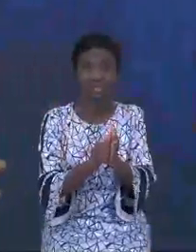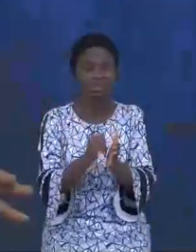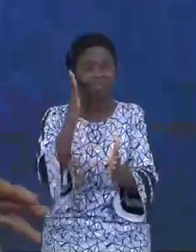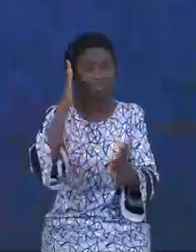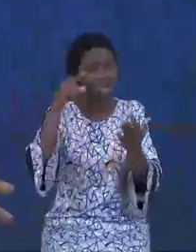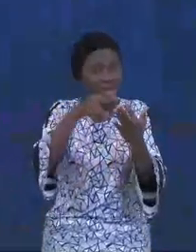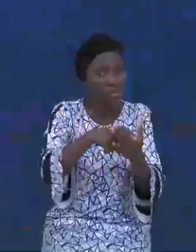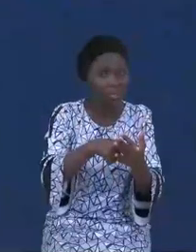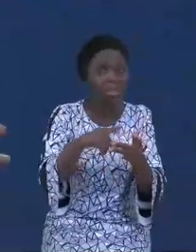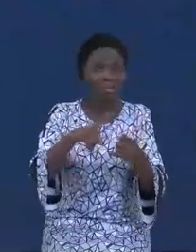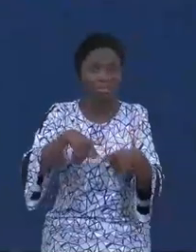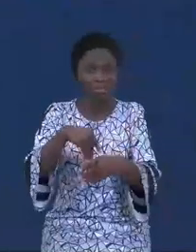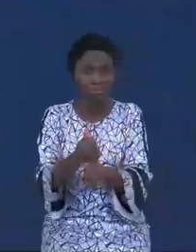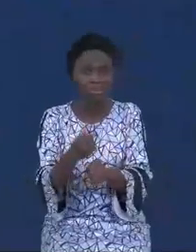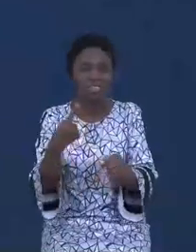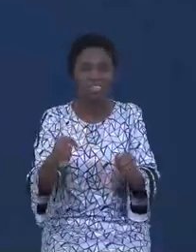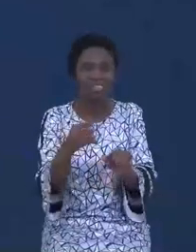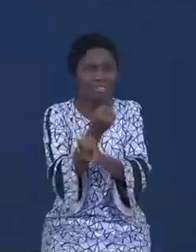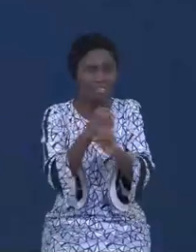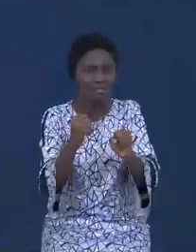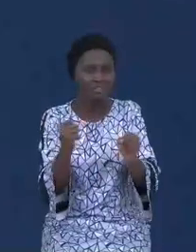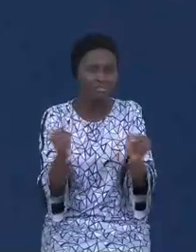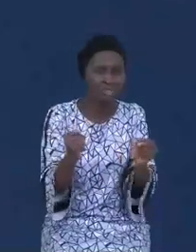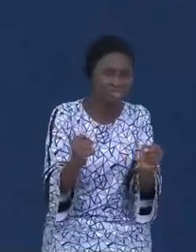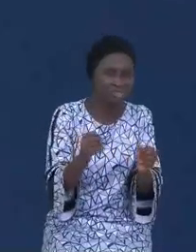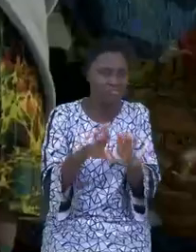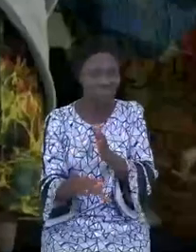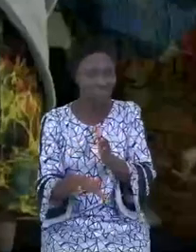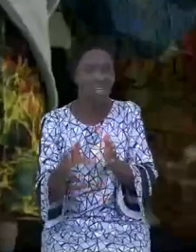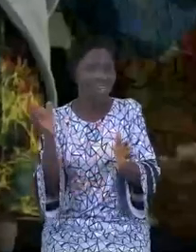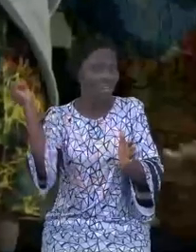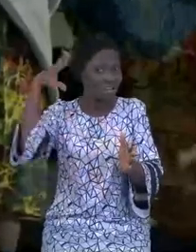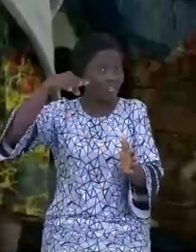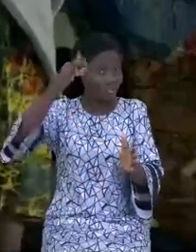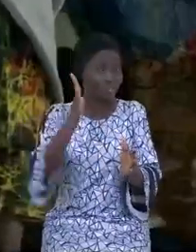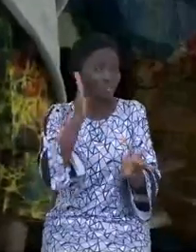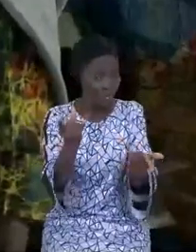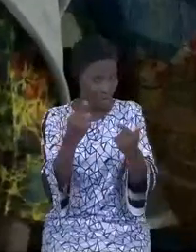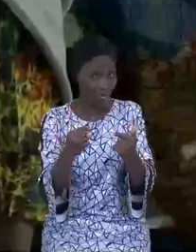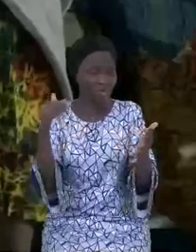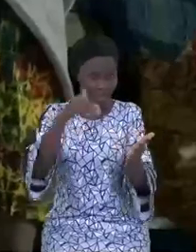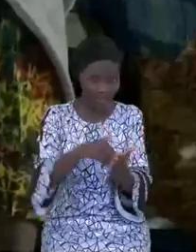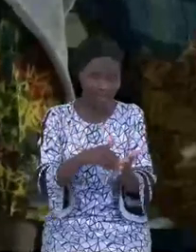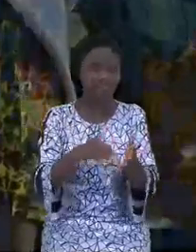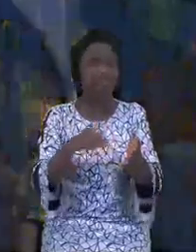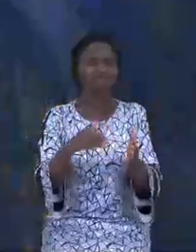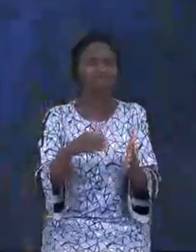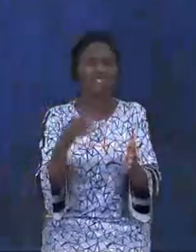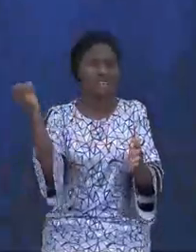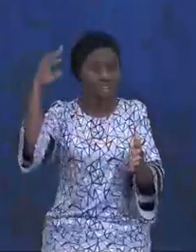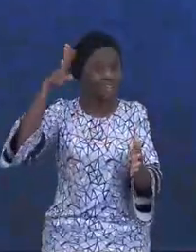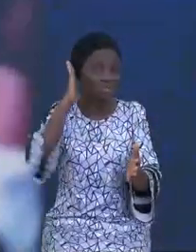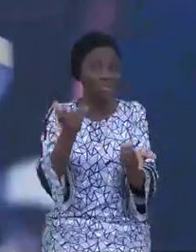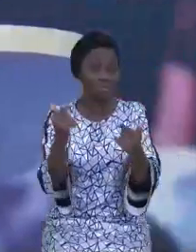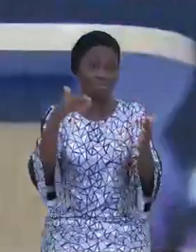viens pour et qui fait secouer ton salut, la grâce viendra encore. Et toute